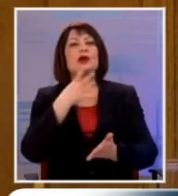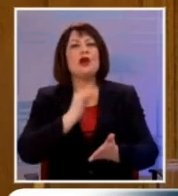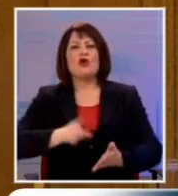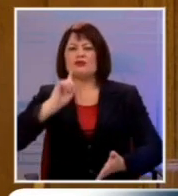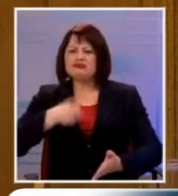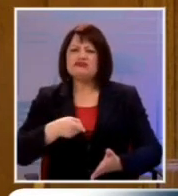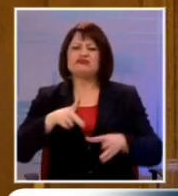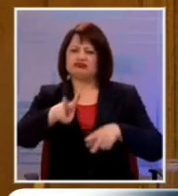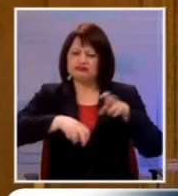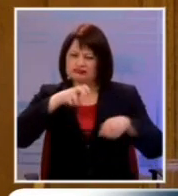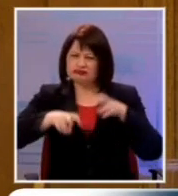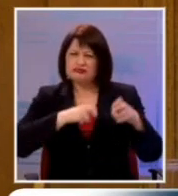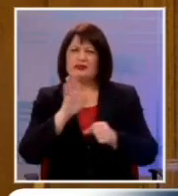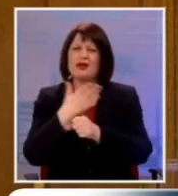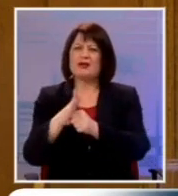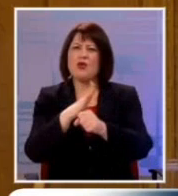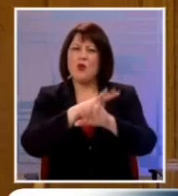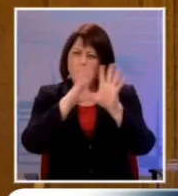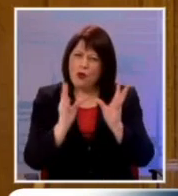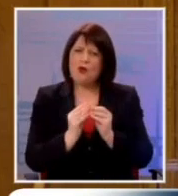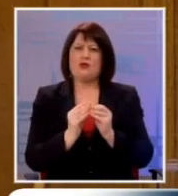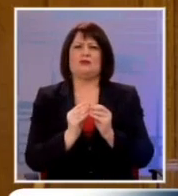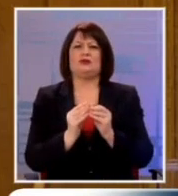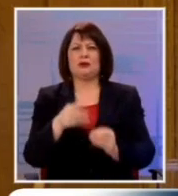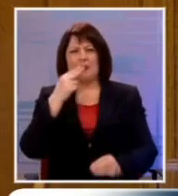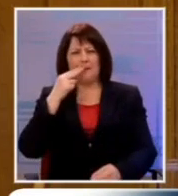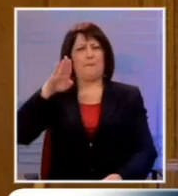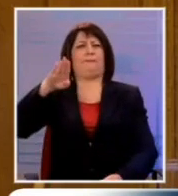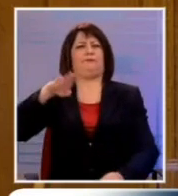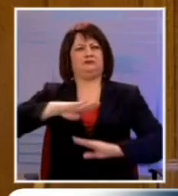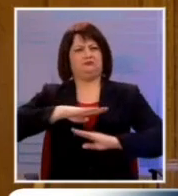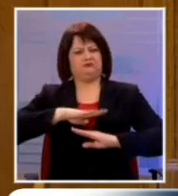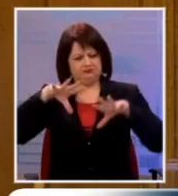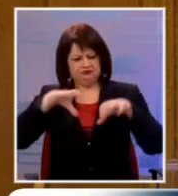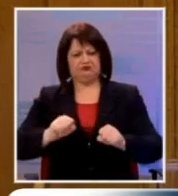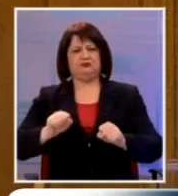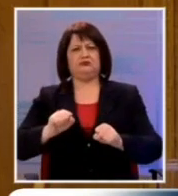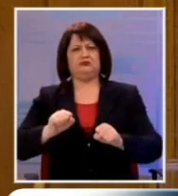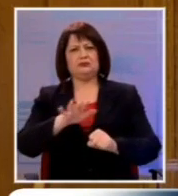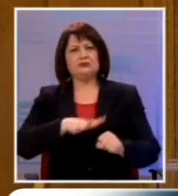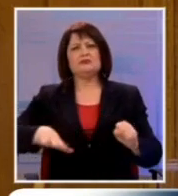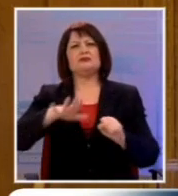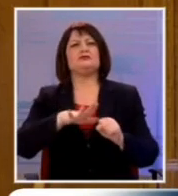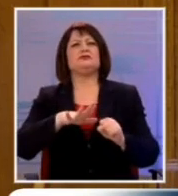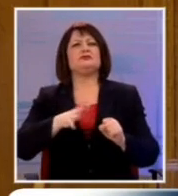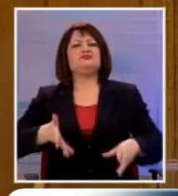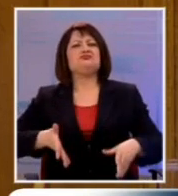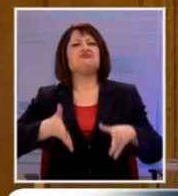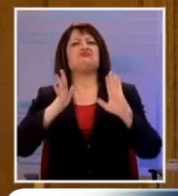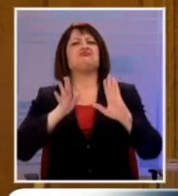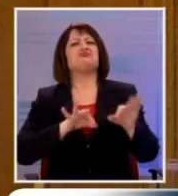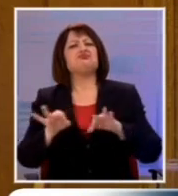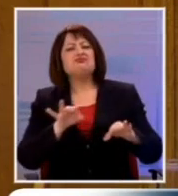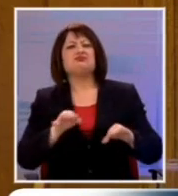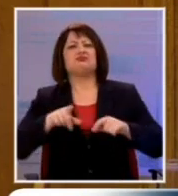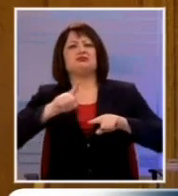επιτάξεις, αρπαγές και καταστροφές που προξένησαν τα ναζιστικά στρατεύματα κατοχής στον υλικό και τεχνικό πλούτο της